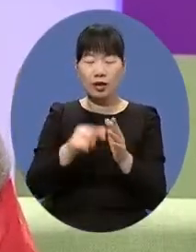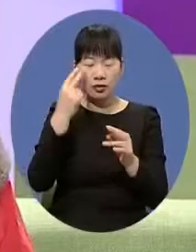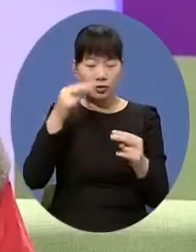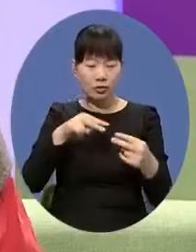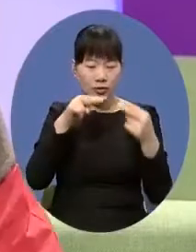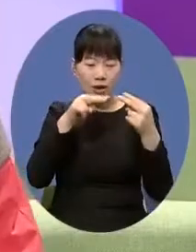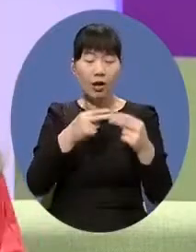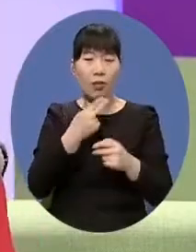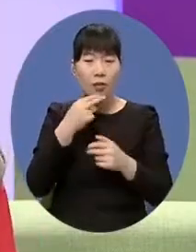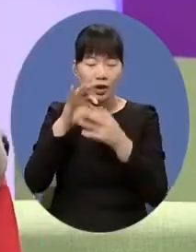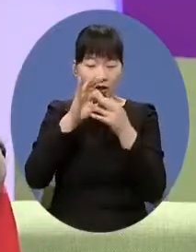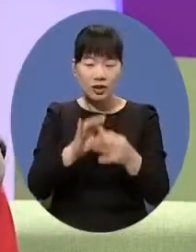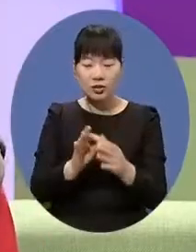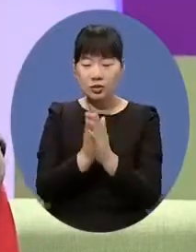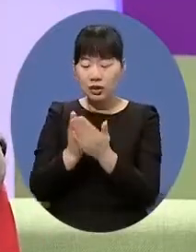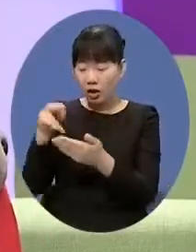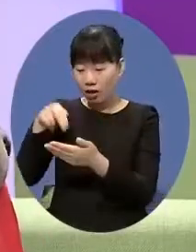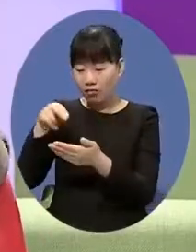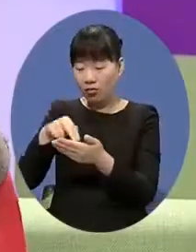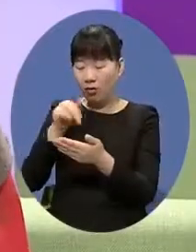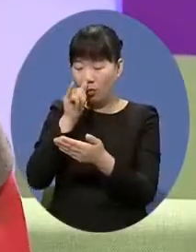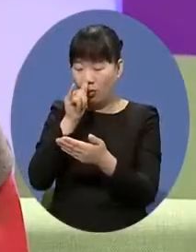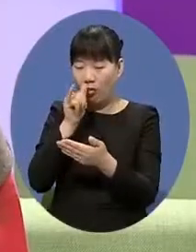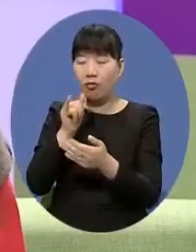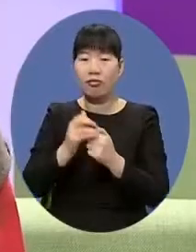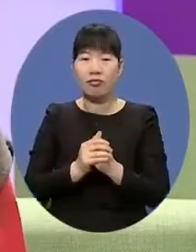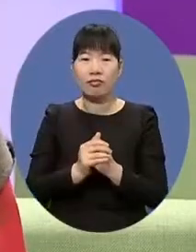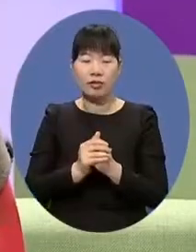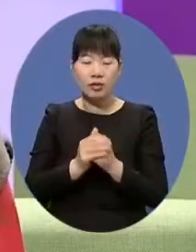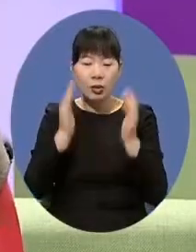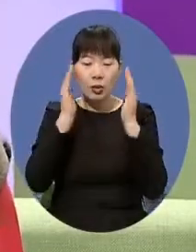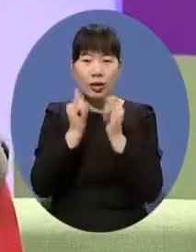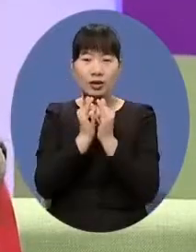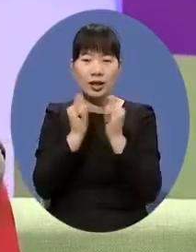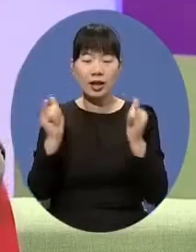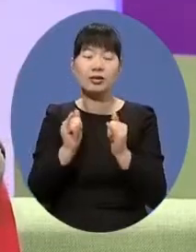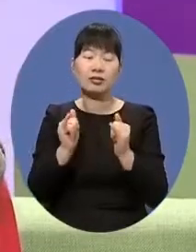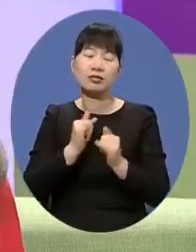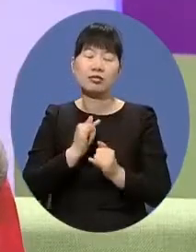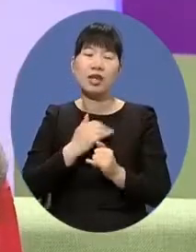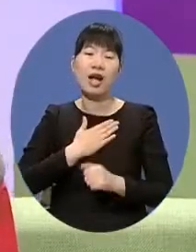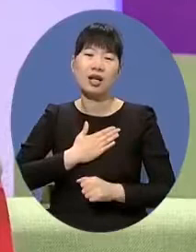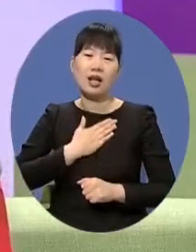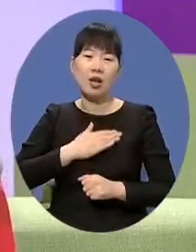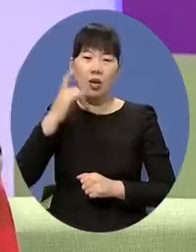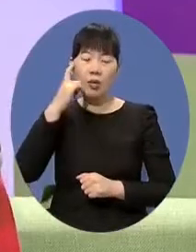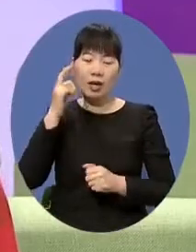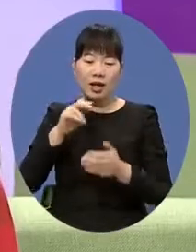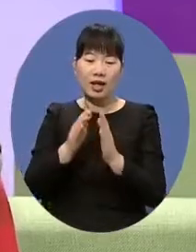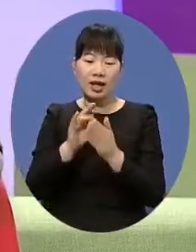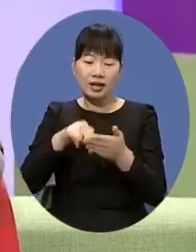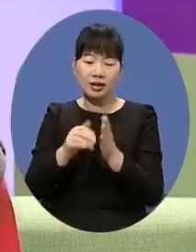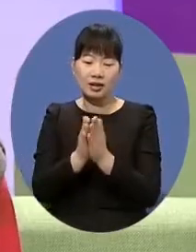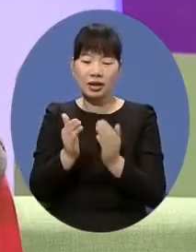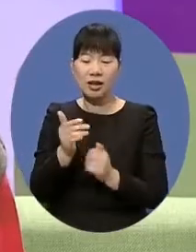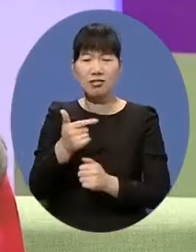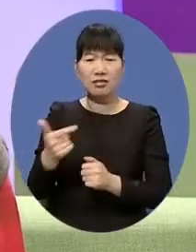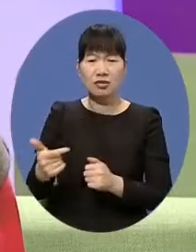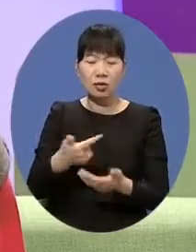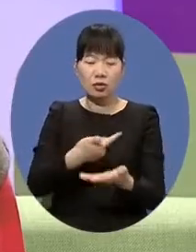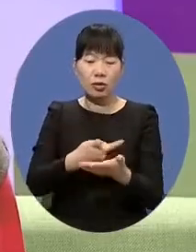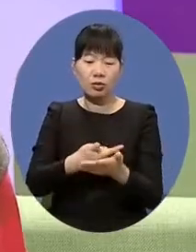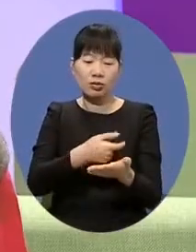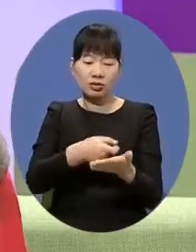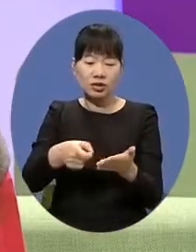맞춤을 주지 않고 계속 책을 본 거죠. 근데 이제 공부하신 분들은 이해하세요. 왜냐하면 읽어야 될 책이 너무 많고 예, 논문 쓰고